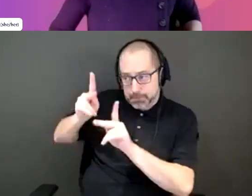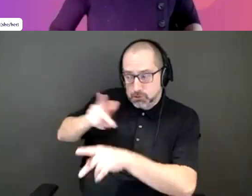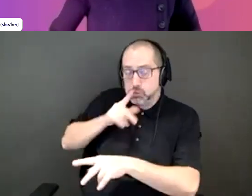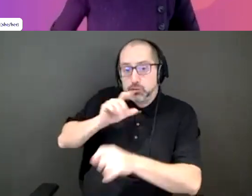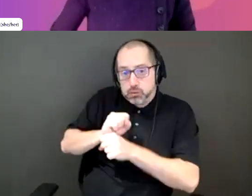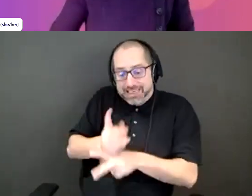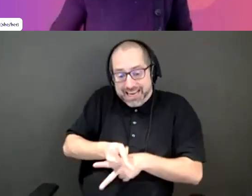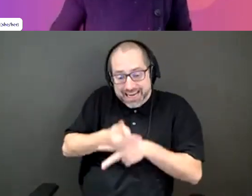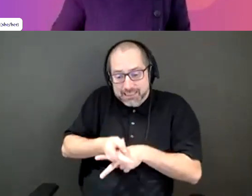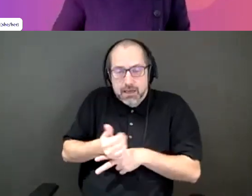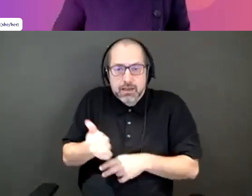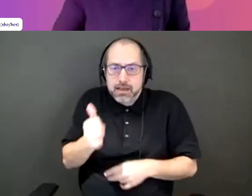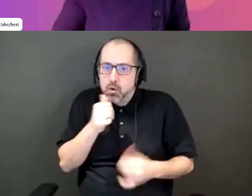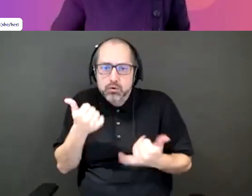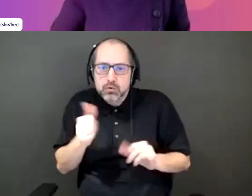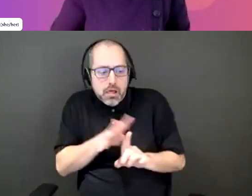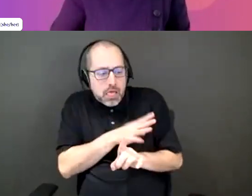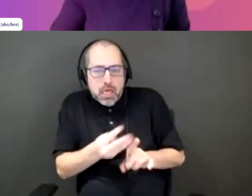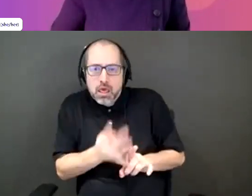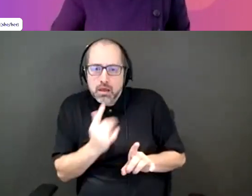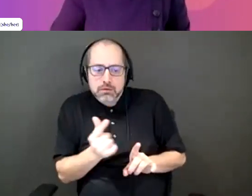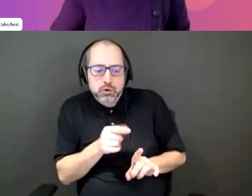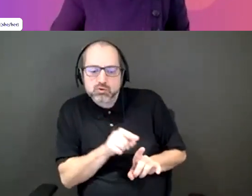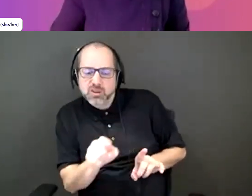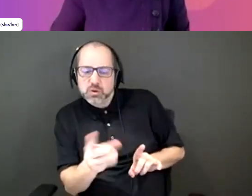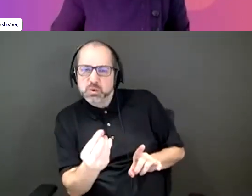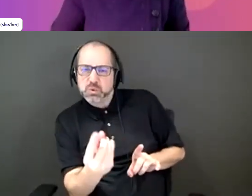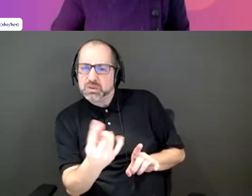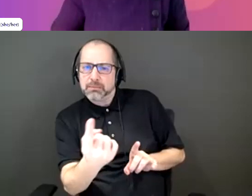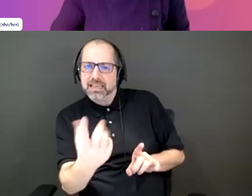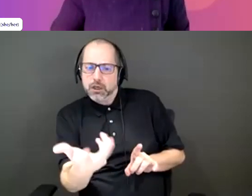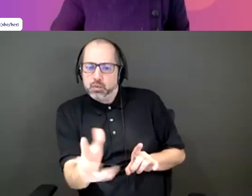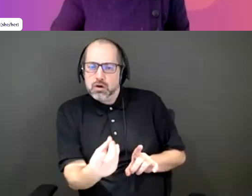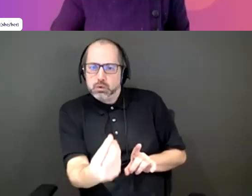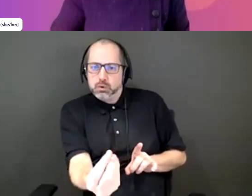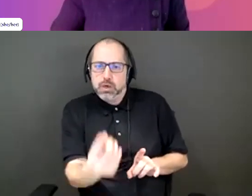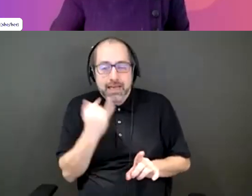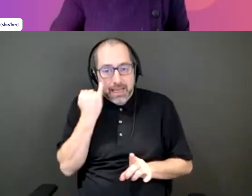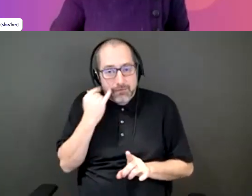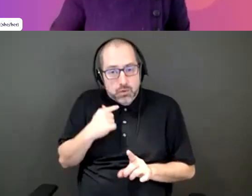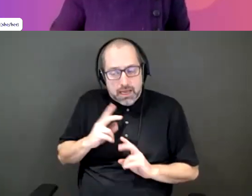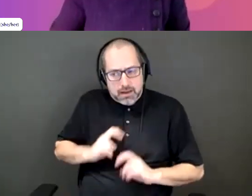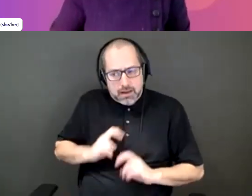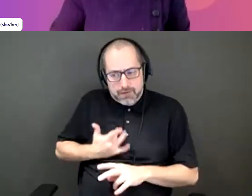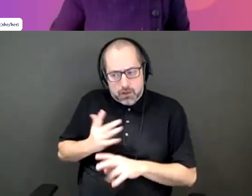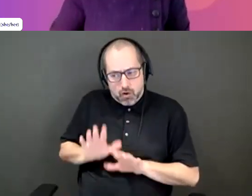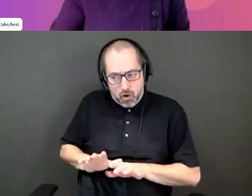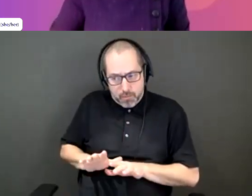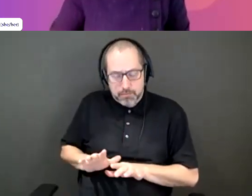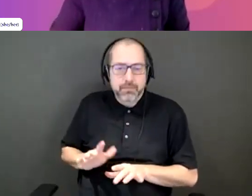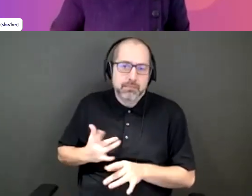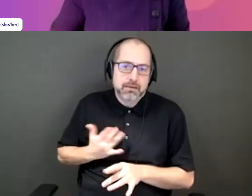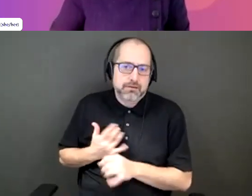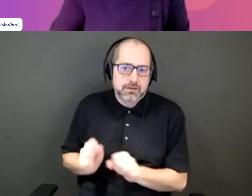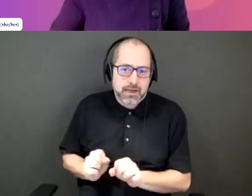qui se préoccupe sincèrement donc de toi ne veut pas te faire faire des choses que tu ne veux pas faire de